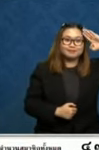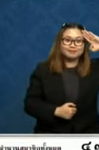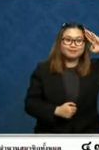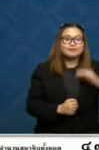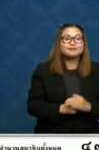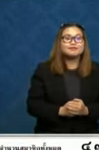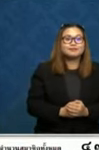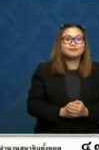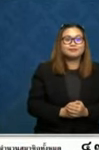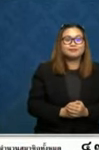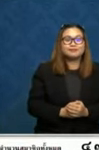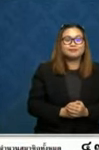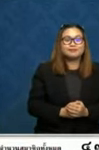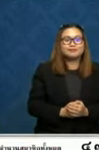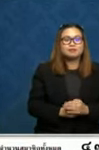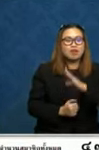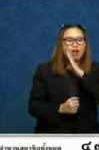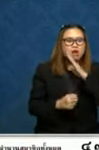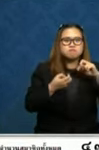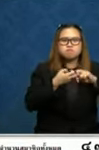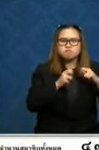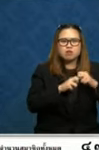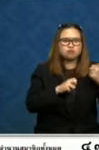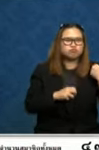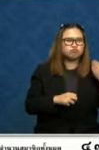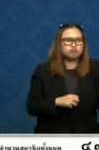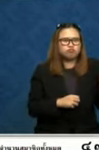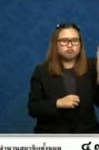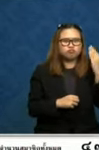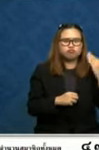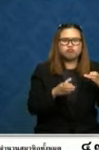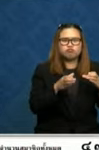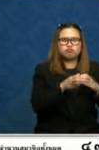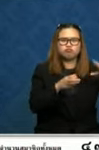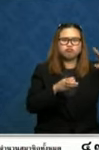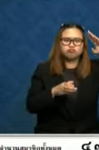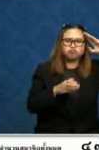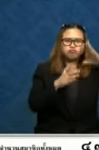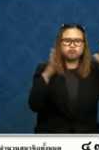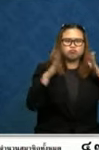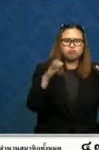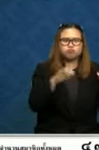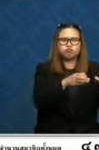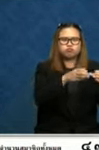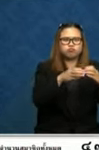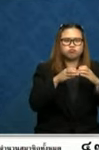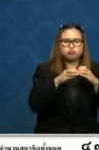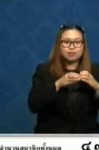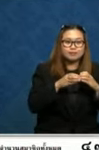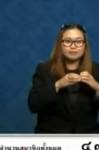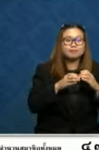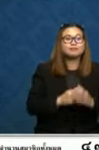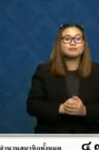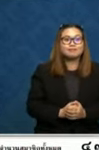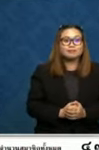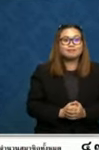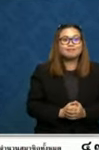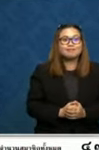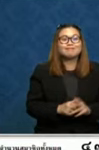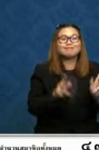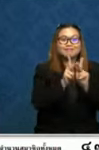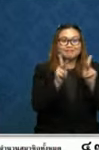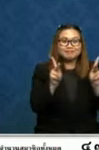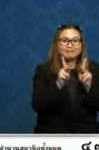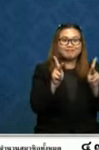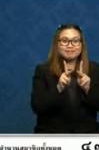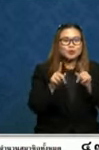งกองทัพแต่นะคะเวลาที่กรรมธิการถามไปเนี่ยกรรมธิการถามยาวนะคะถามกันทีเนี่ย2ชั่วโมง